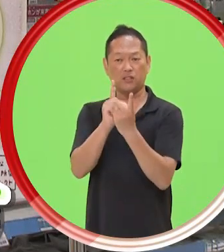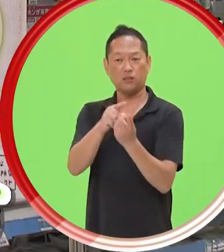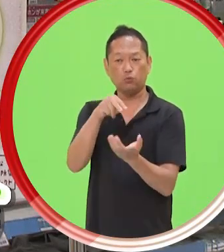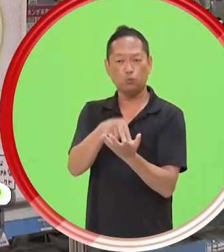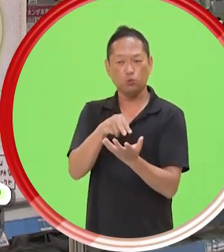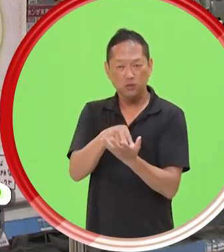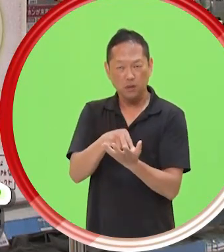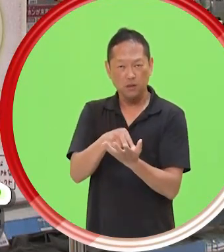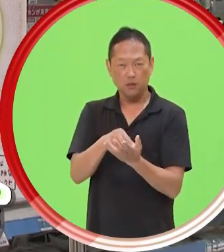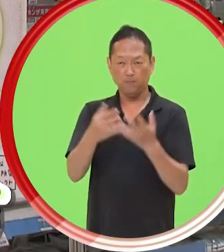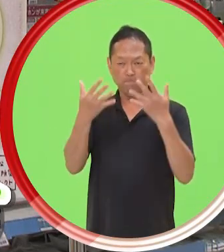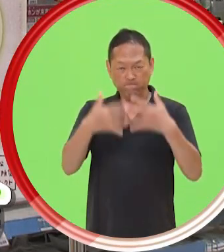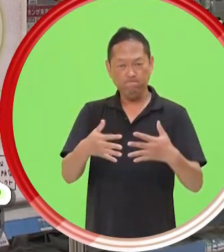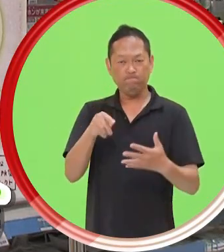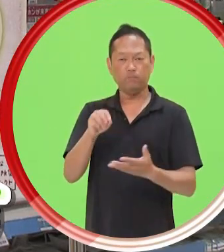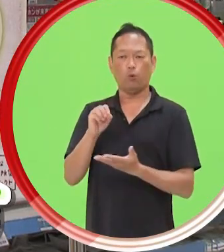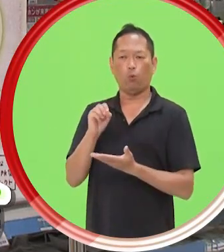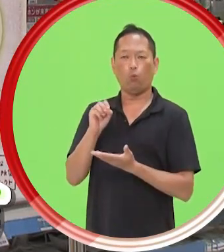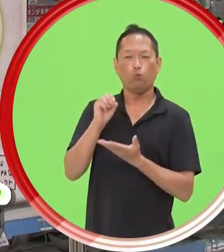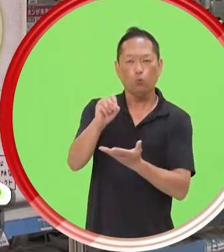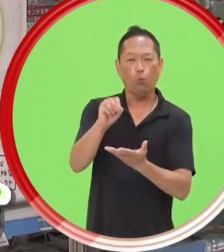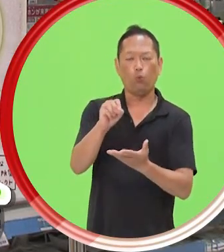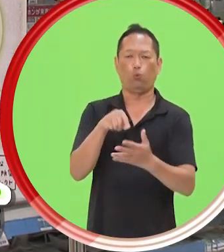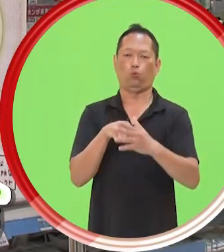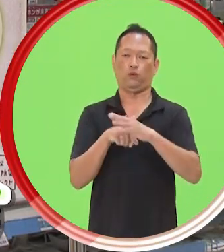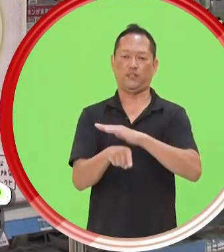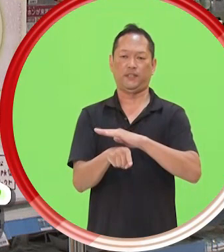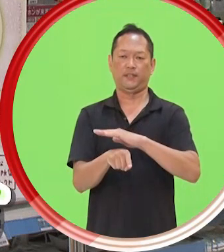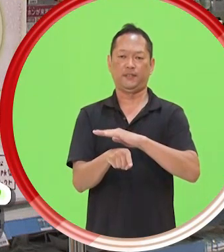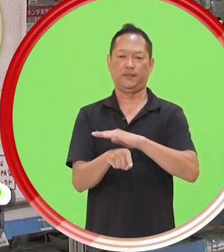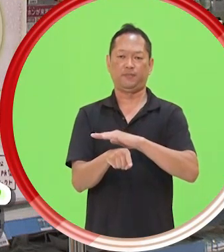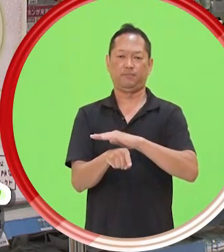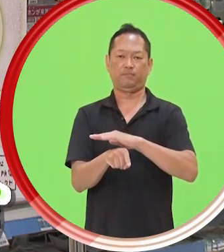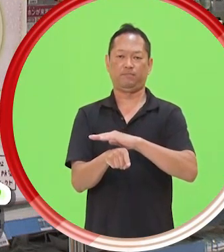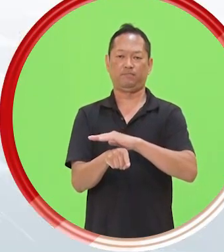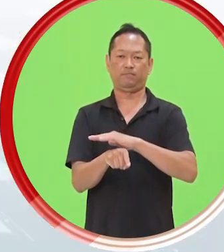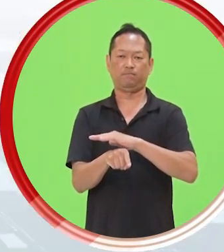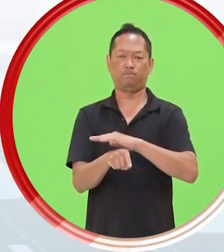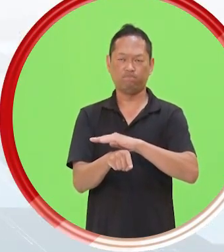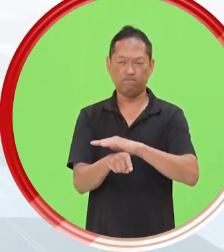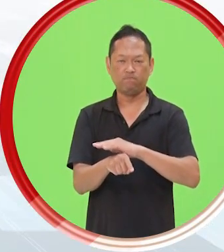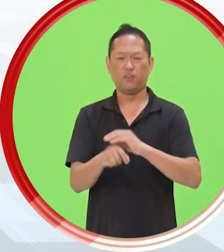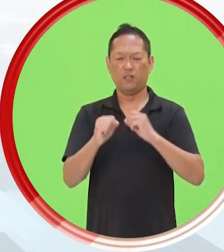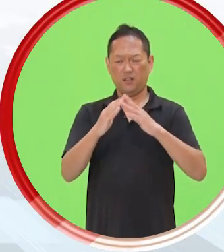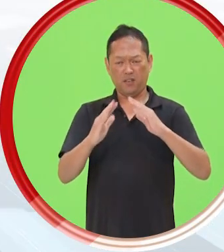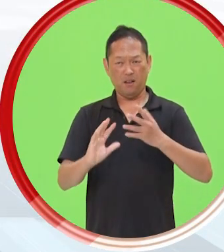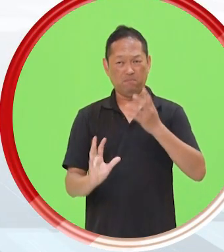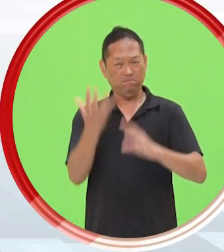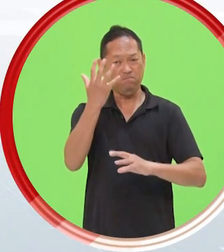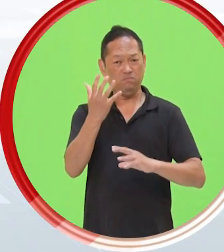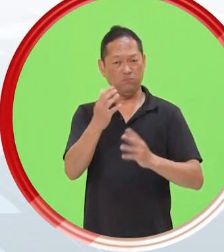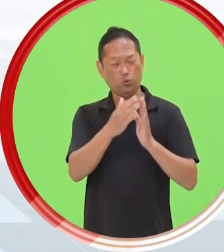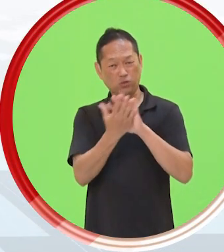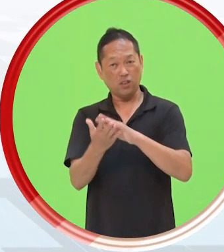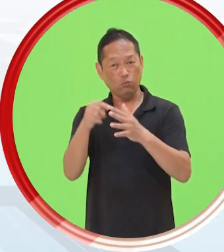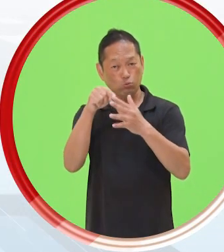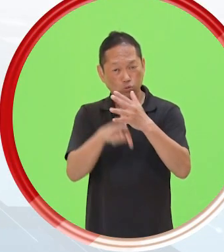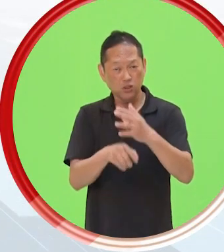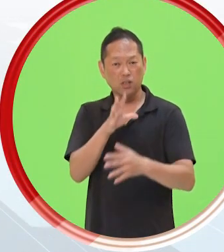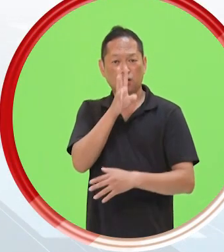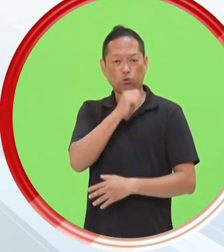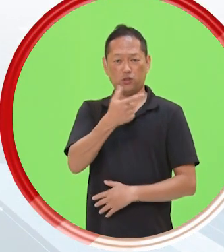、こうした住宅用防災機器を送ろうという取り組みです。 住宅火災による死者のう